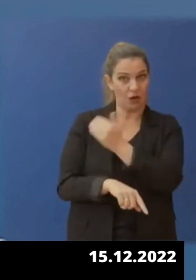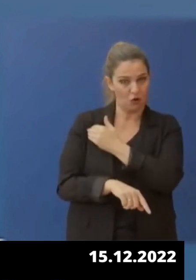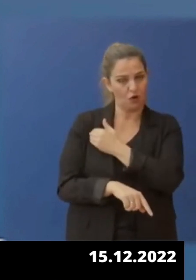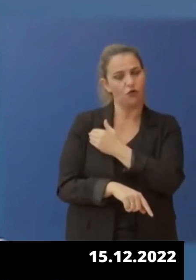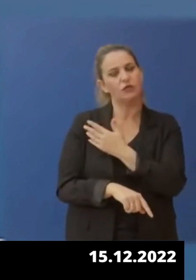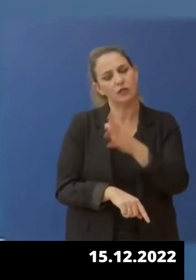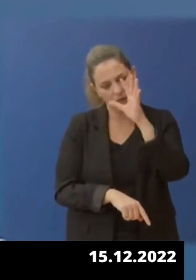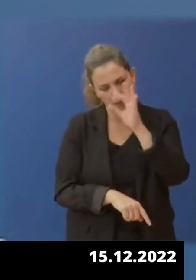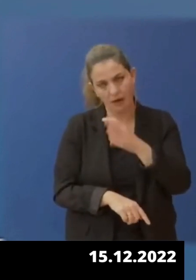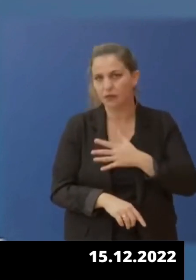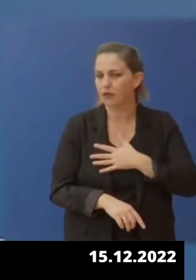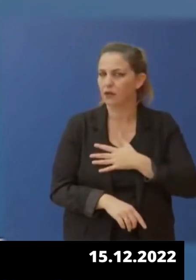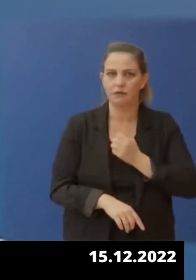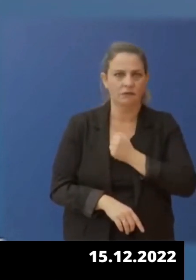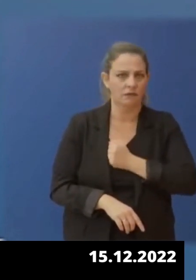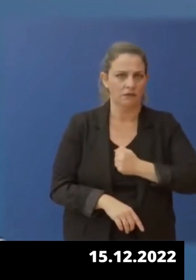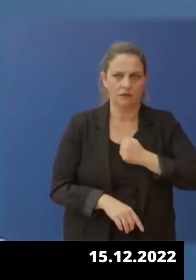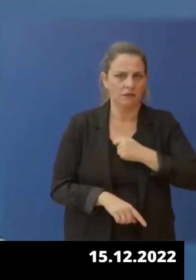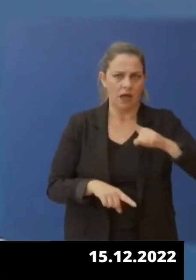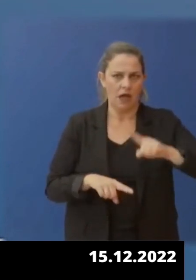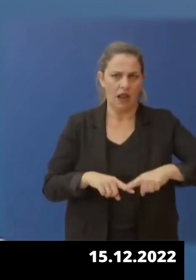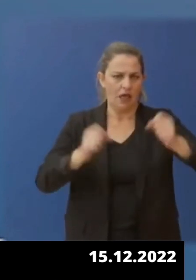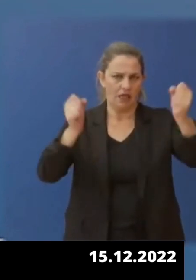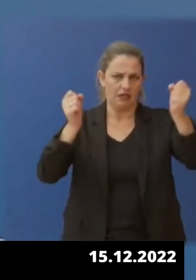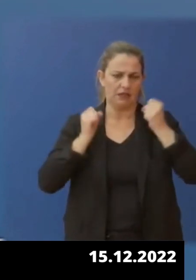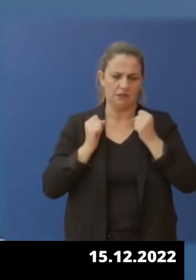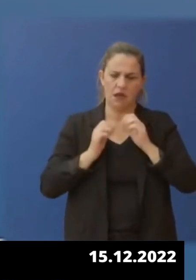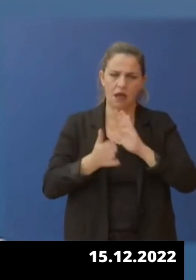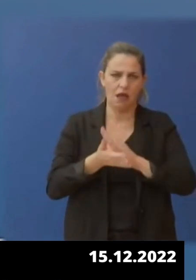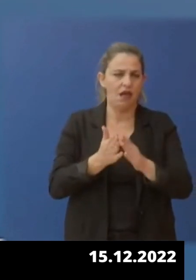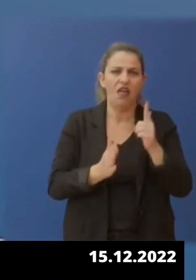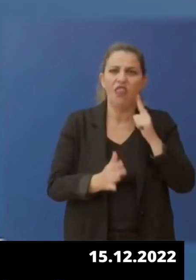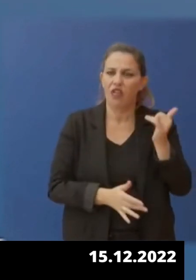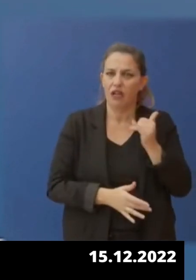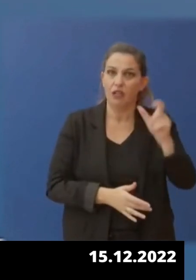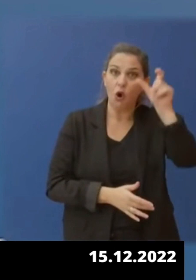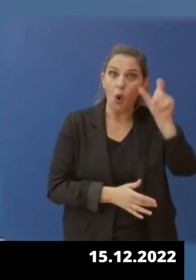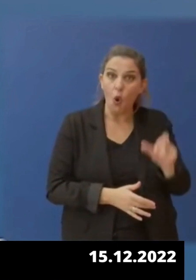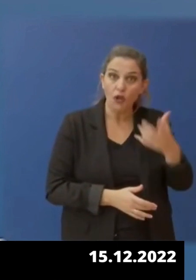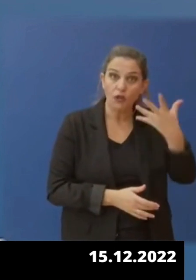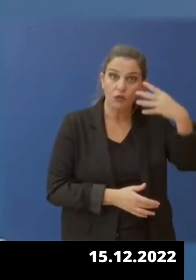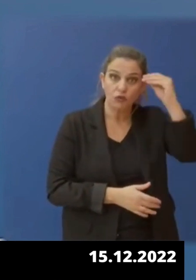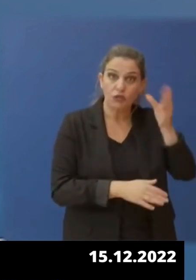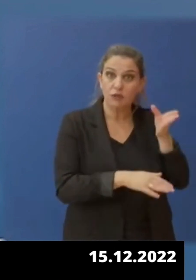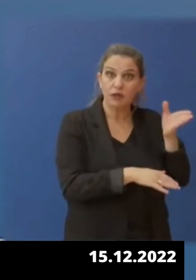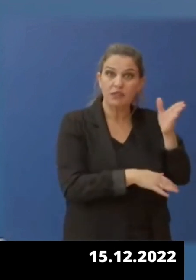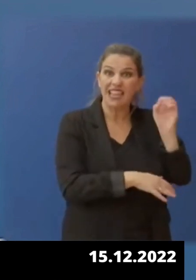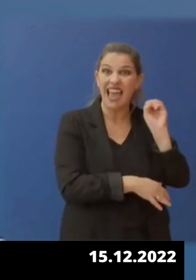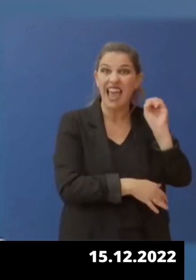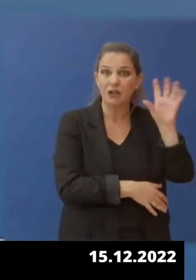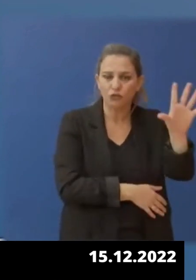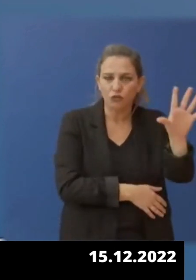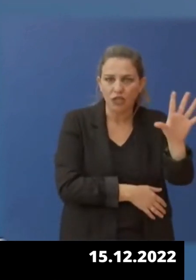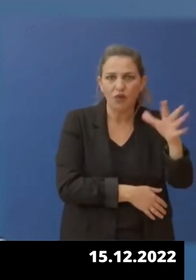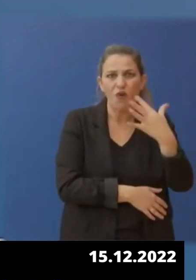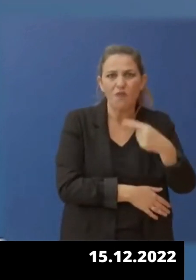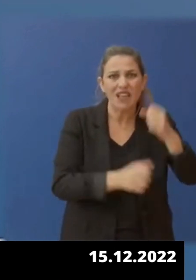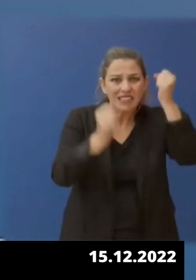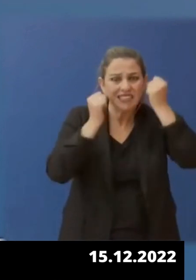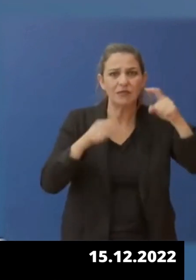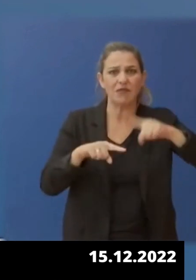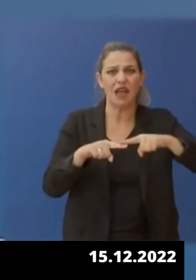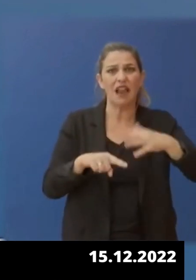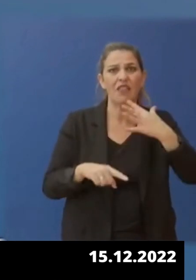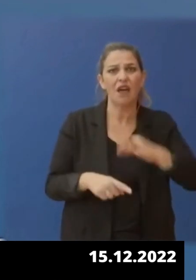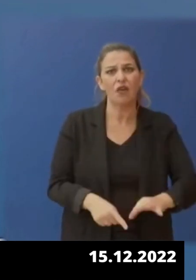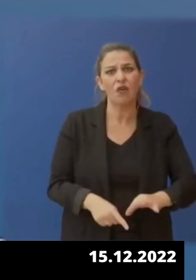είναι εθνικά επιζήμιο. Ο κύριος Τσίπρας σε κάθε παρουσία του στο εξωτερικό να επιχειρεί εξαιτίας του μένους που έχει για τον Πρωθυπουργό και